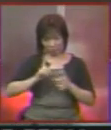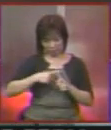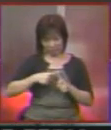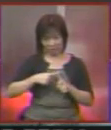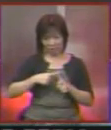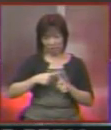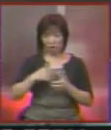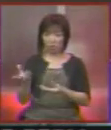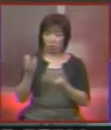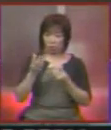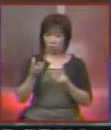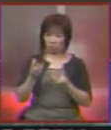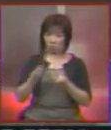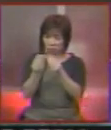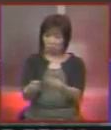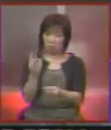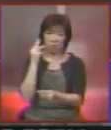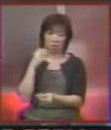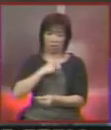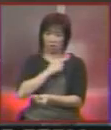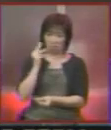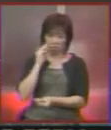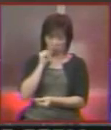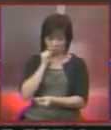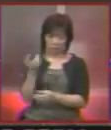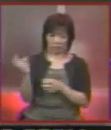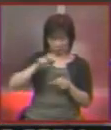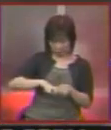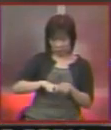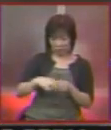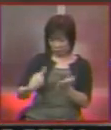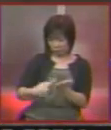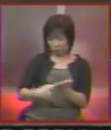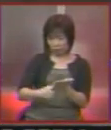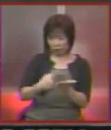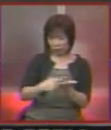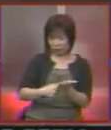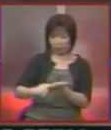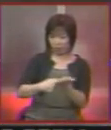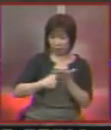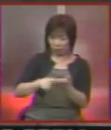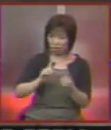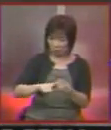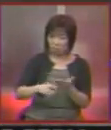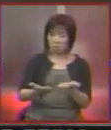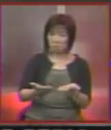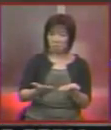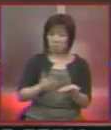fellow member of the Senate sitting as a judge an opportunity to speak